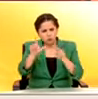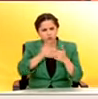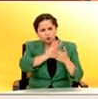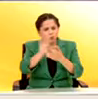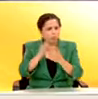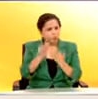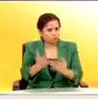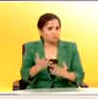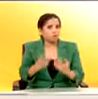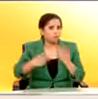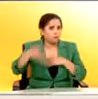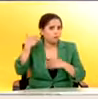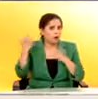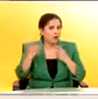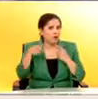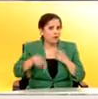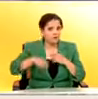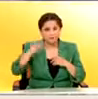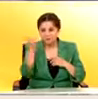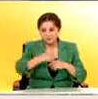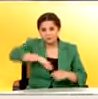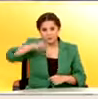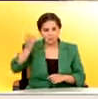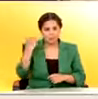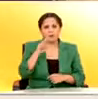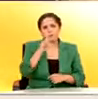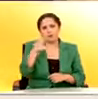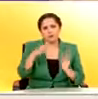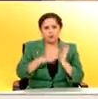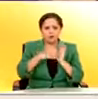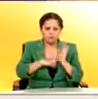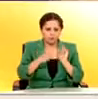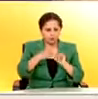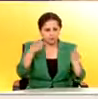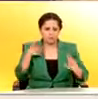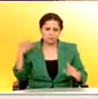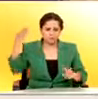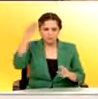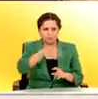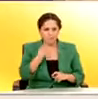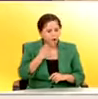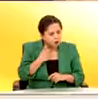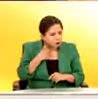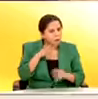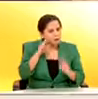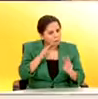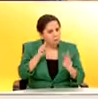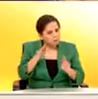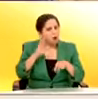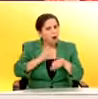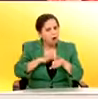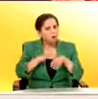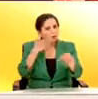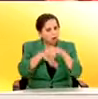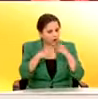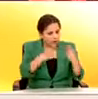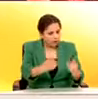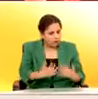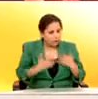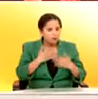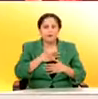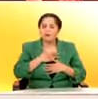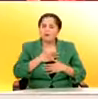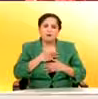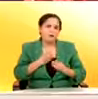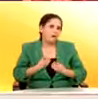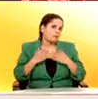है। 25 नवंबर को जब मैं कुरुक्षेत्र गया था तो इस अनुभव केंद्र के अनुभव ने मुझे आनंद